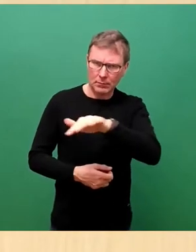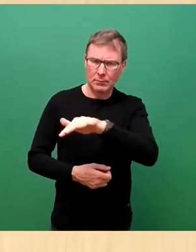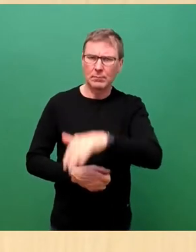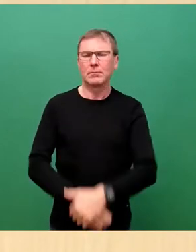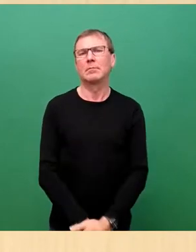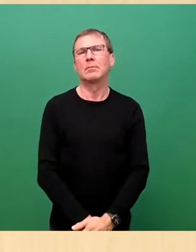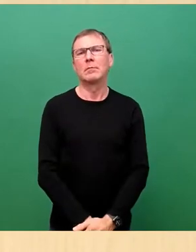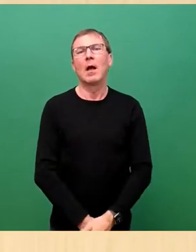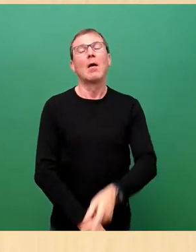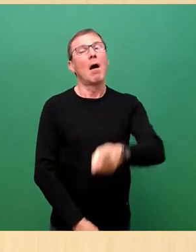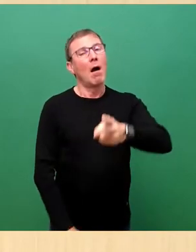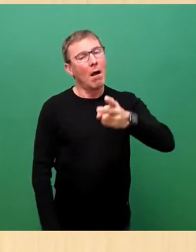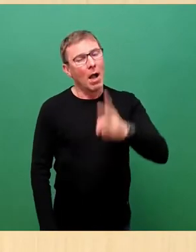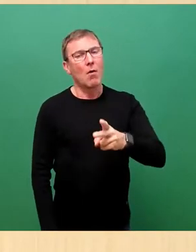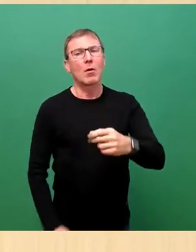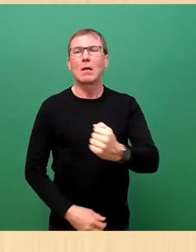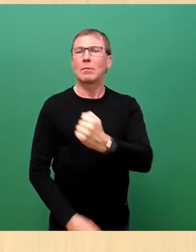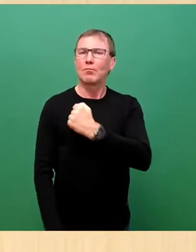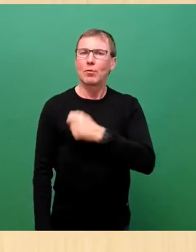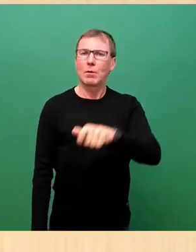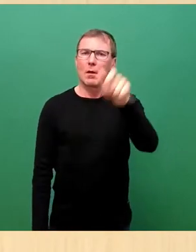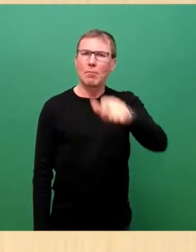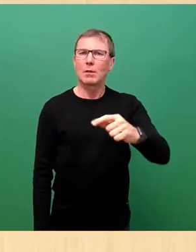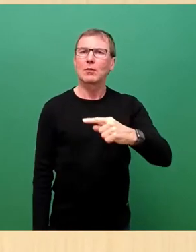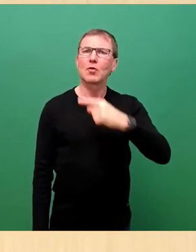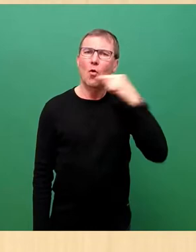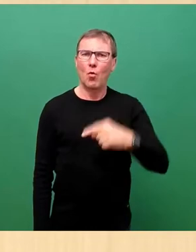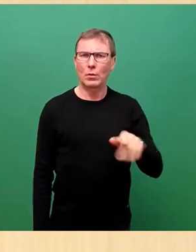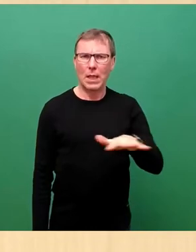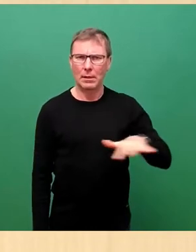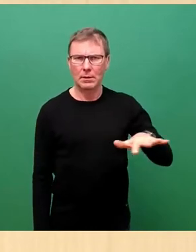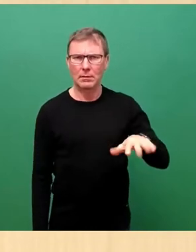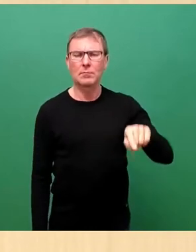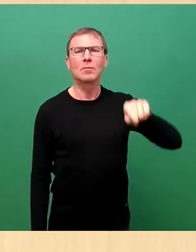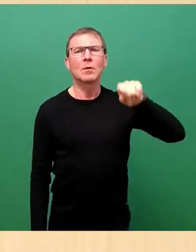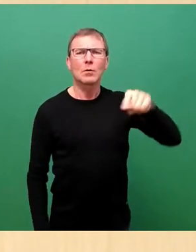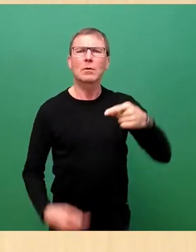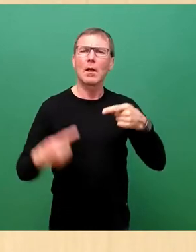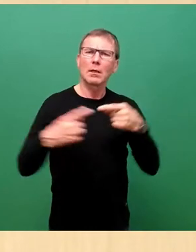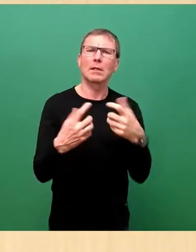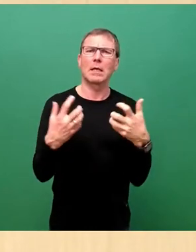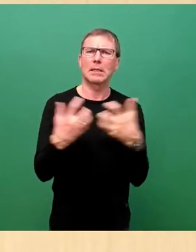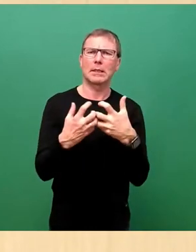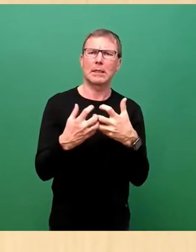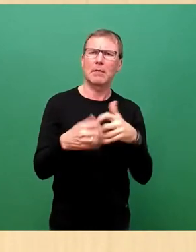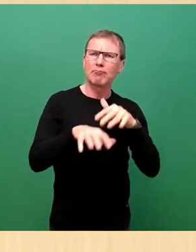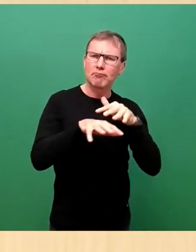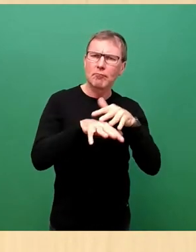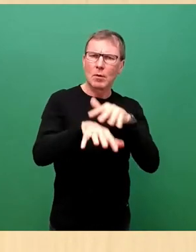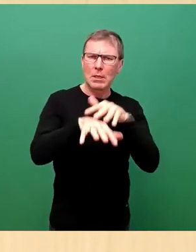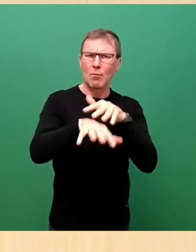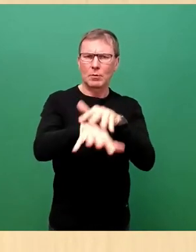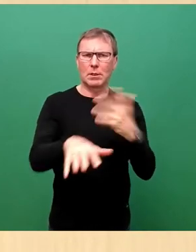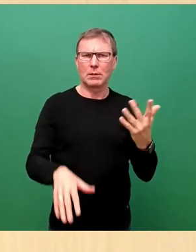sondern auch mit den mutigen Menschen in Russland, die dort gegen den Krieg demonstrieren und